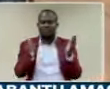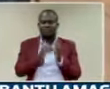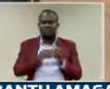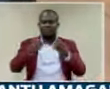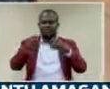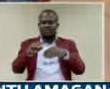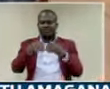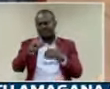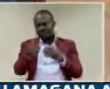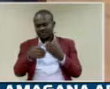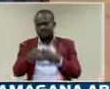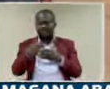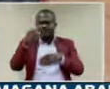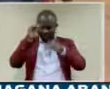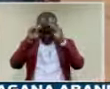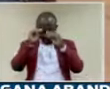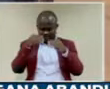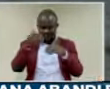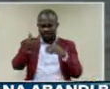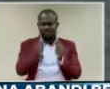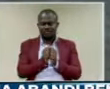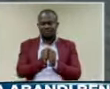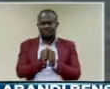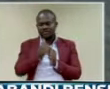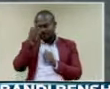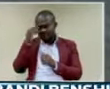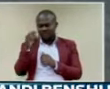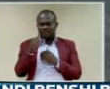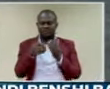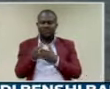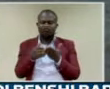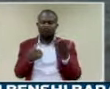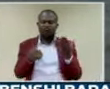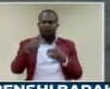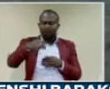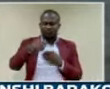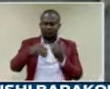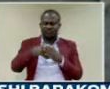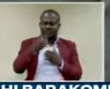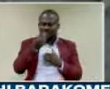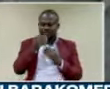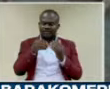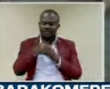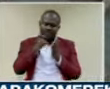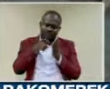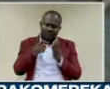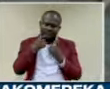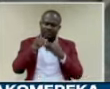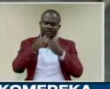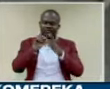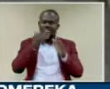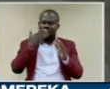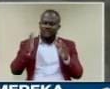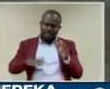bakabita, abandi bakigira kwiga gutyo gutyo. Impamvu ya gatatu ngo ni ubuziranenge n'ireme ry'ibiryo by'inkoko, bivugwa ko byari